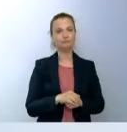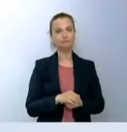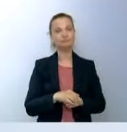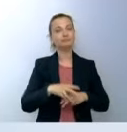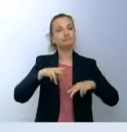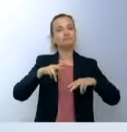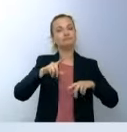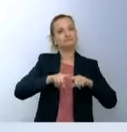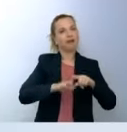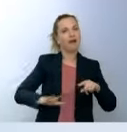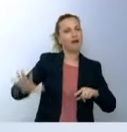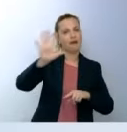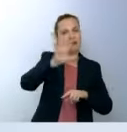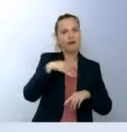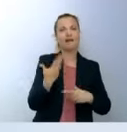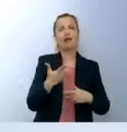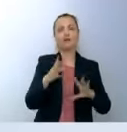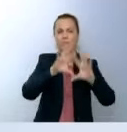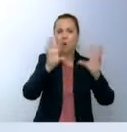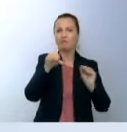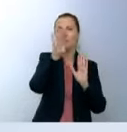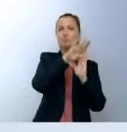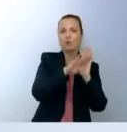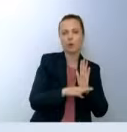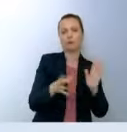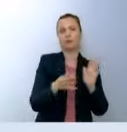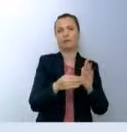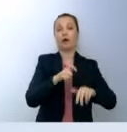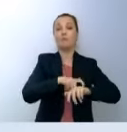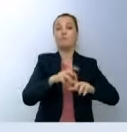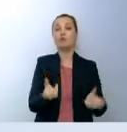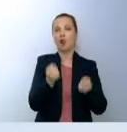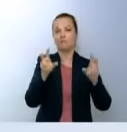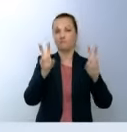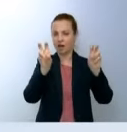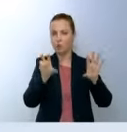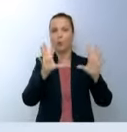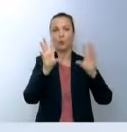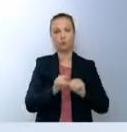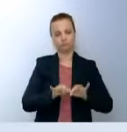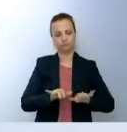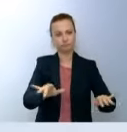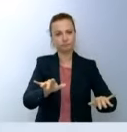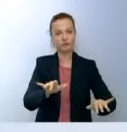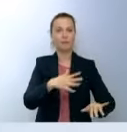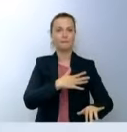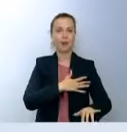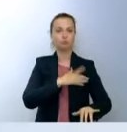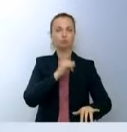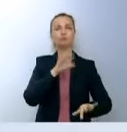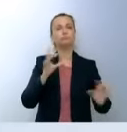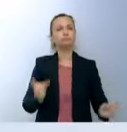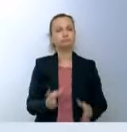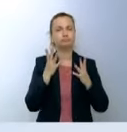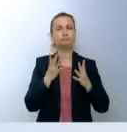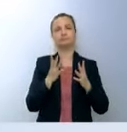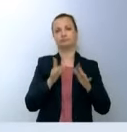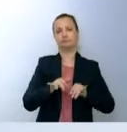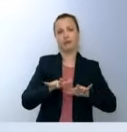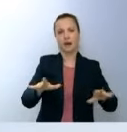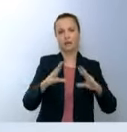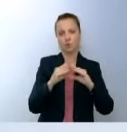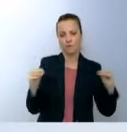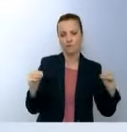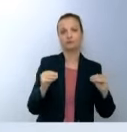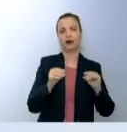το προλαμβάνω για τον καρκίνο του τραχήλου της μήτρας το προλαμβάνω τον καρκίνο του μαστού το προλαμβάνω τον καρκίνο του παί εντέρου το προλαμβάνω για τα